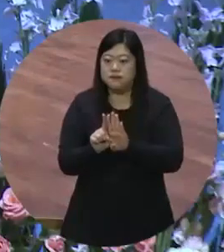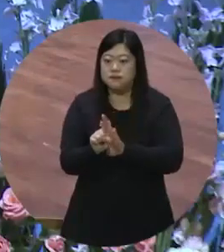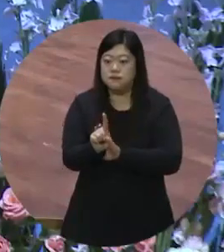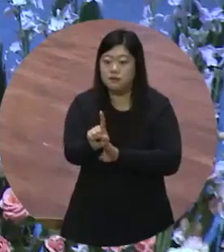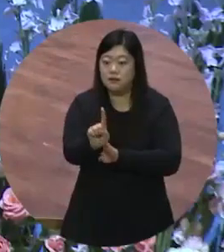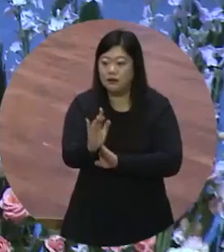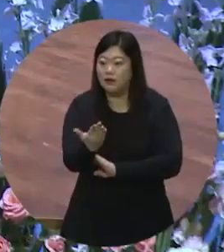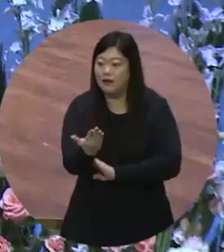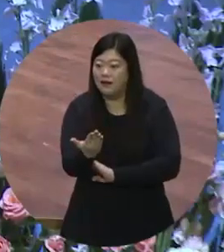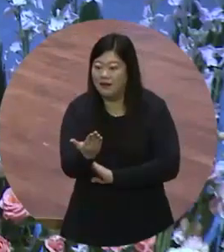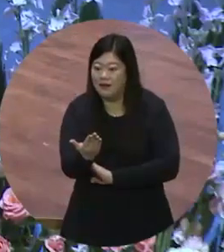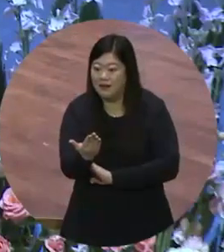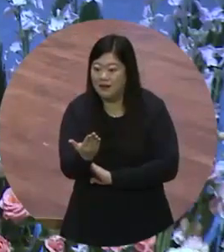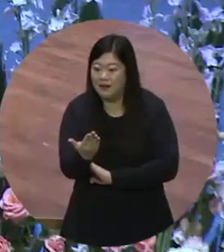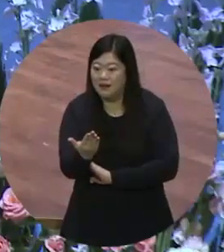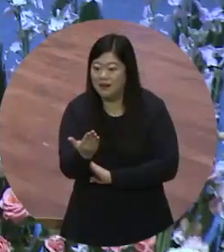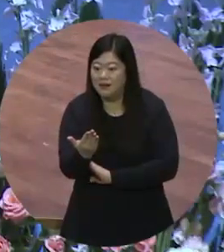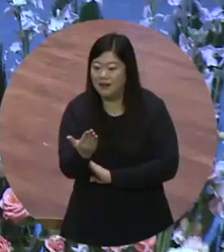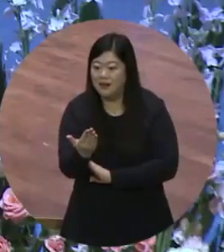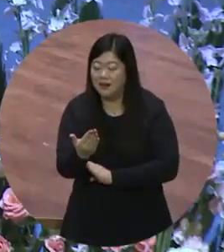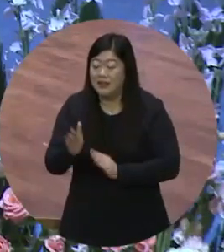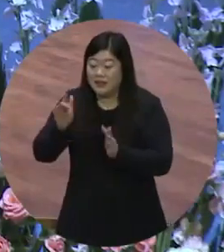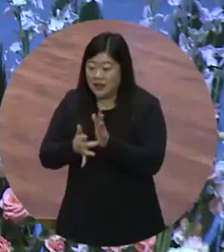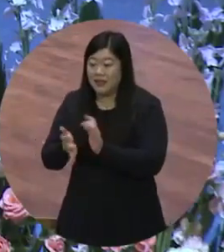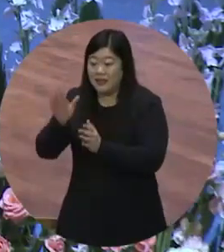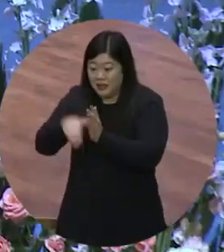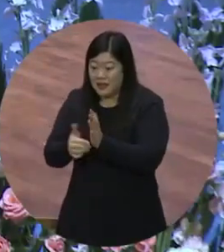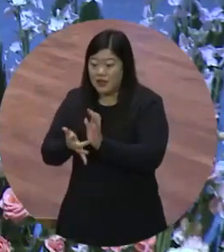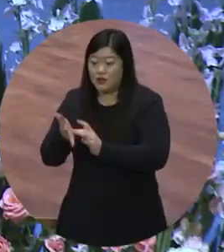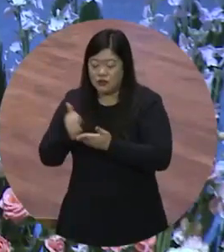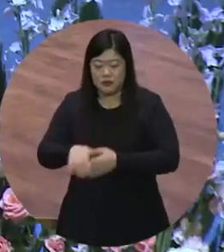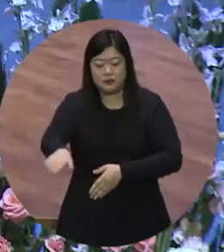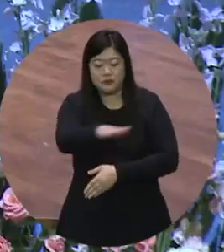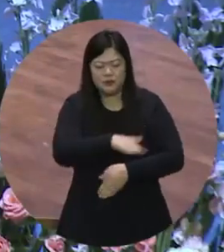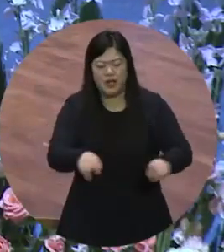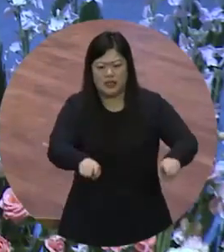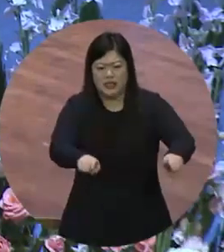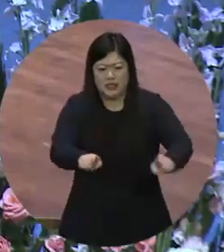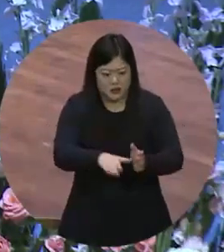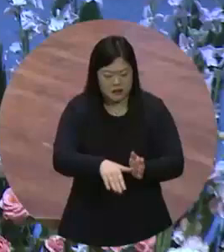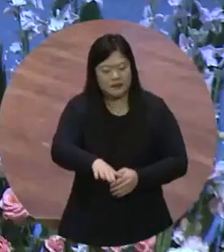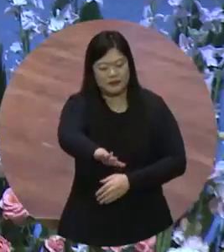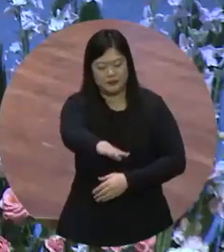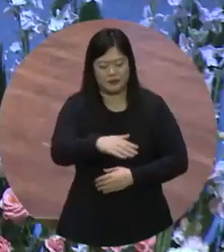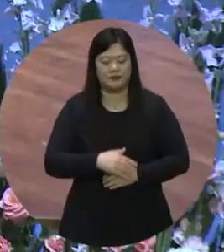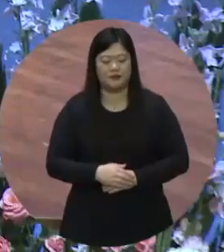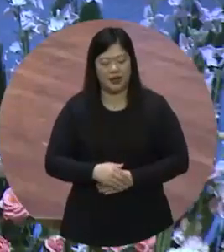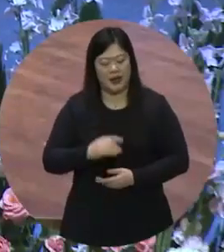뭐라고 말씀했습니까? 벌벌 떨고 있는 제자들을 향해서 너희에게 평강이 있을지어다.